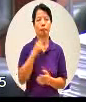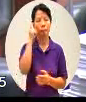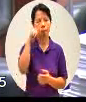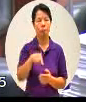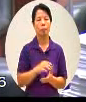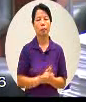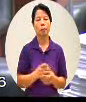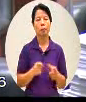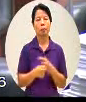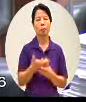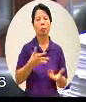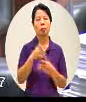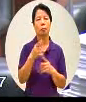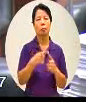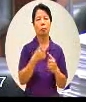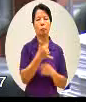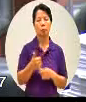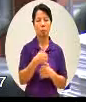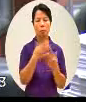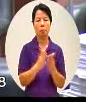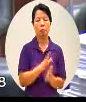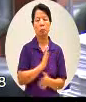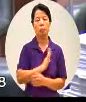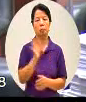们公务人员的心态不要这样子，